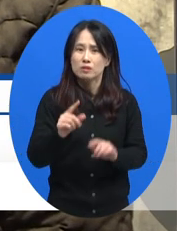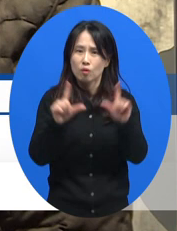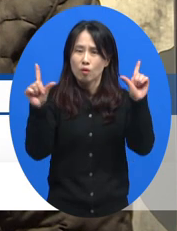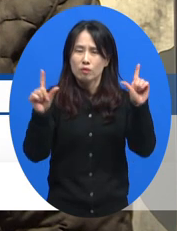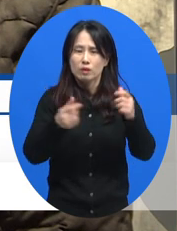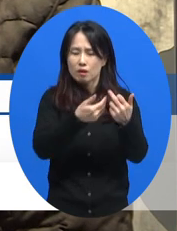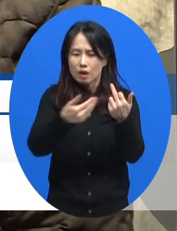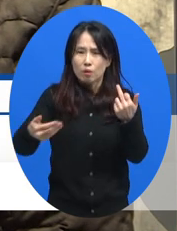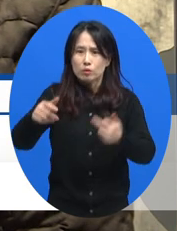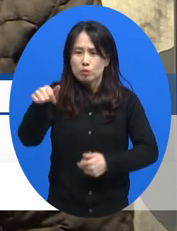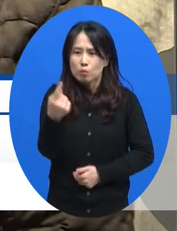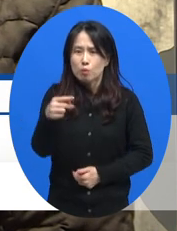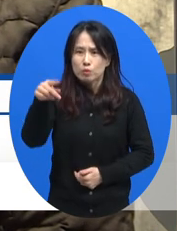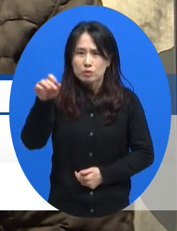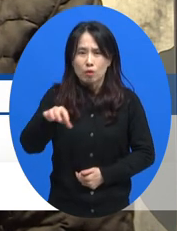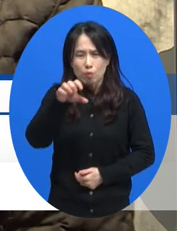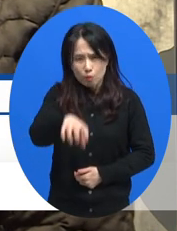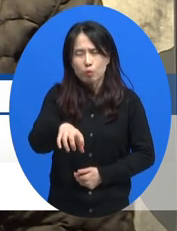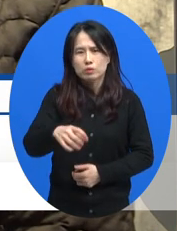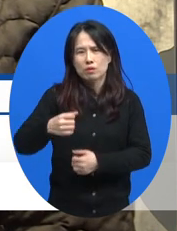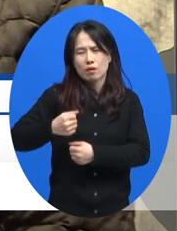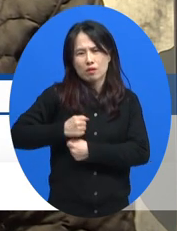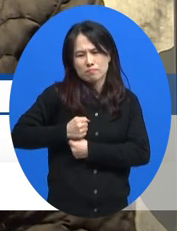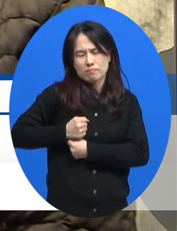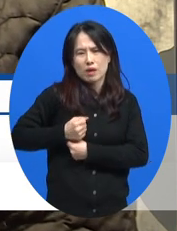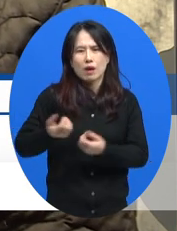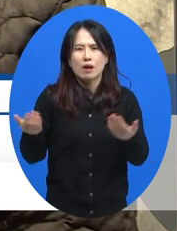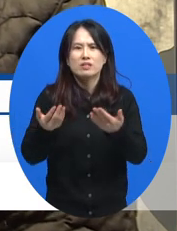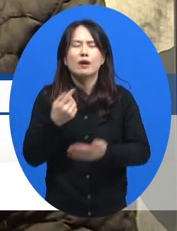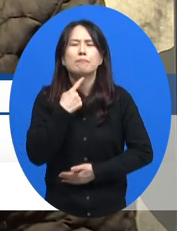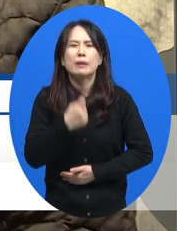강원도 고성 위 DMZ에서 근무를 했기 때문에